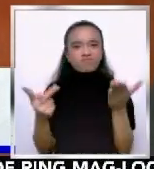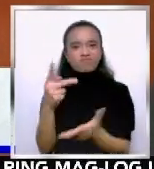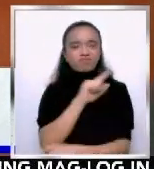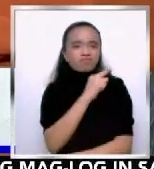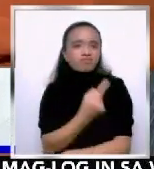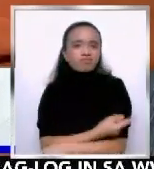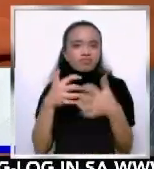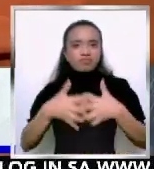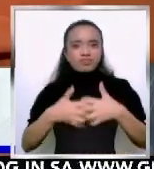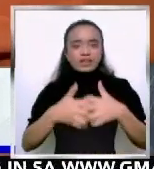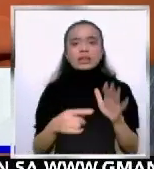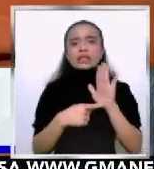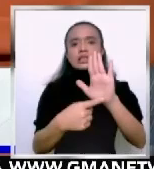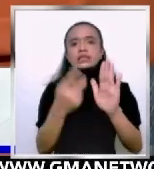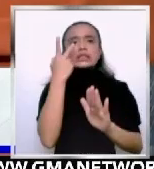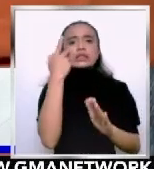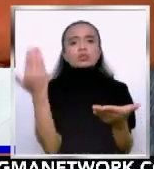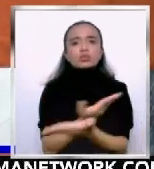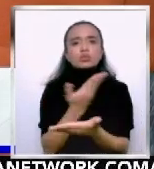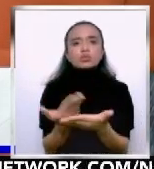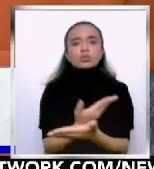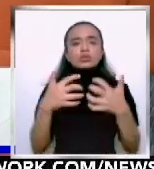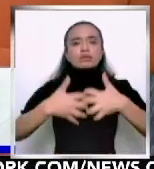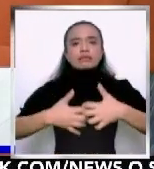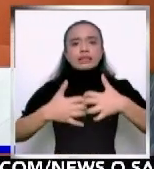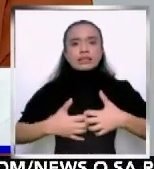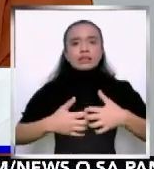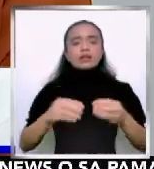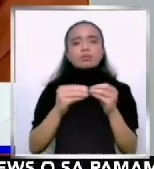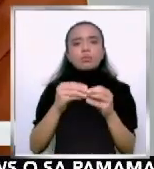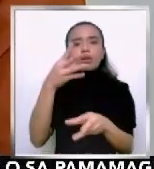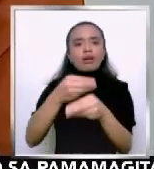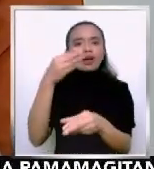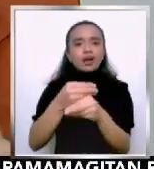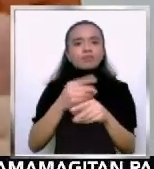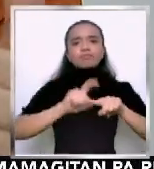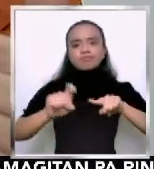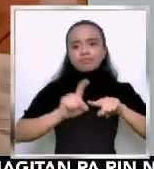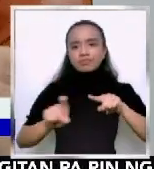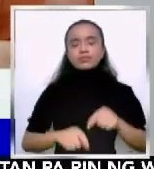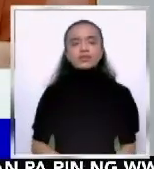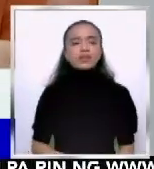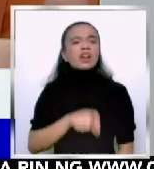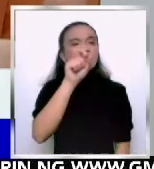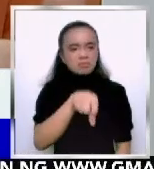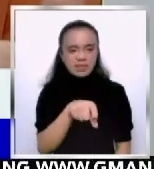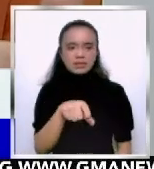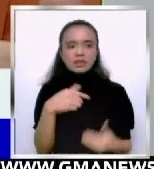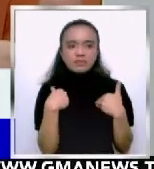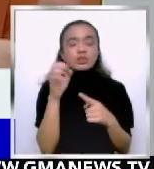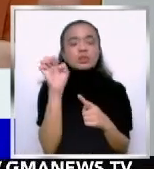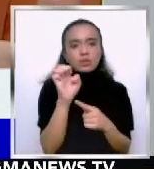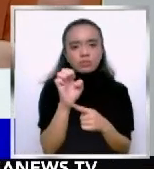ang pangangailangan ng mga bagong planta na makapagbibigay ng karagdagang supply. Kailangan meron kang sobra in terms